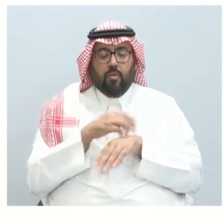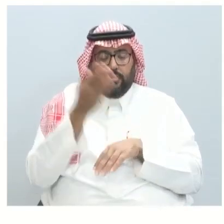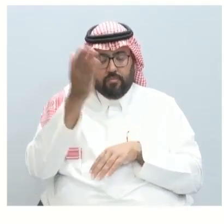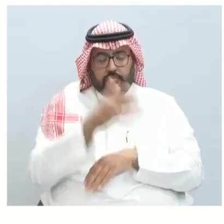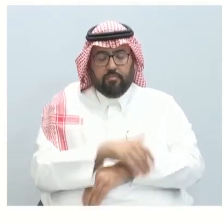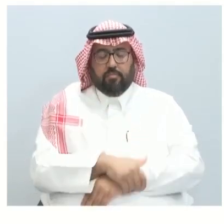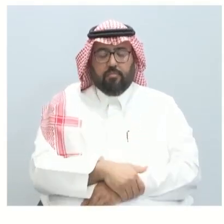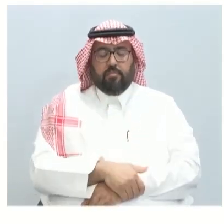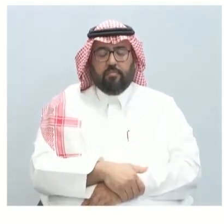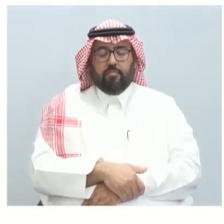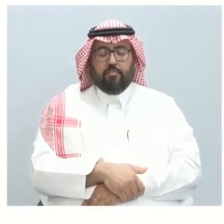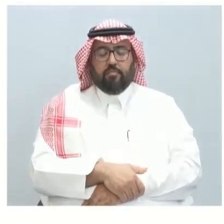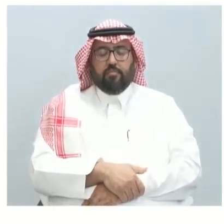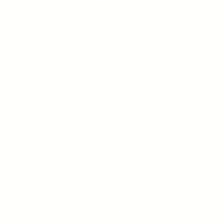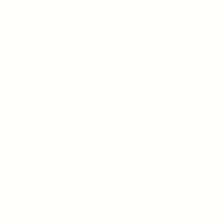مبدعين